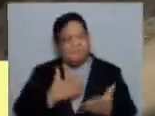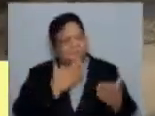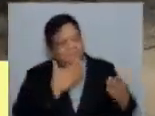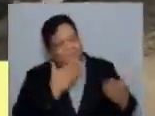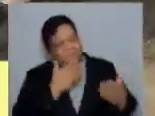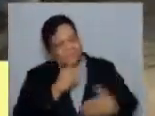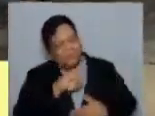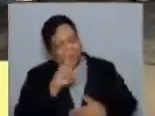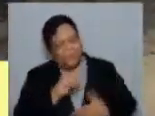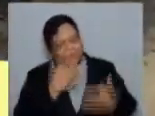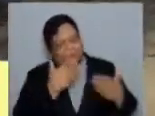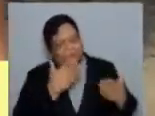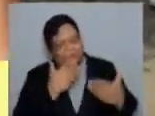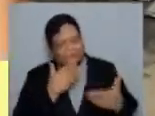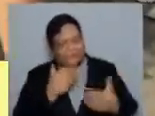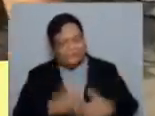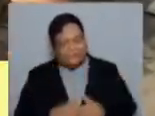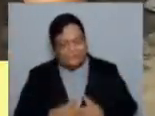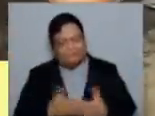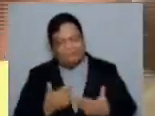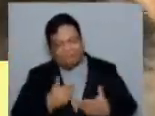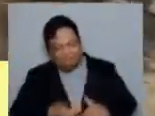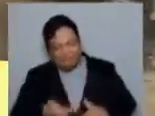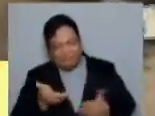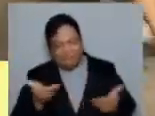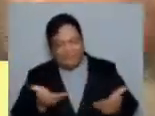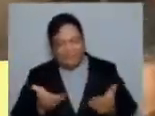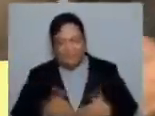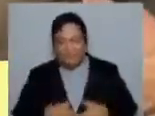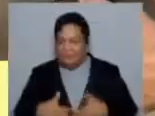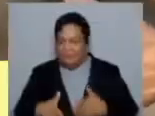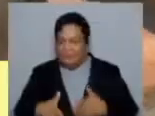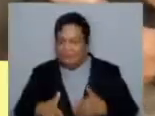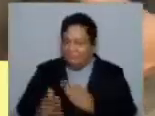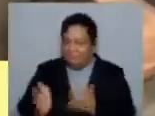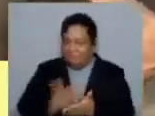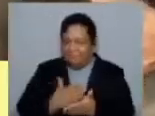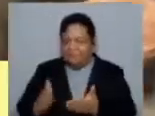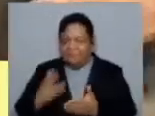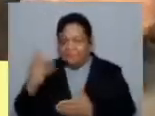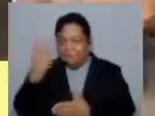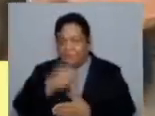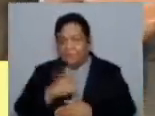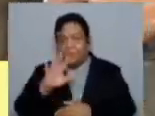much for having me here. Ang galing ni Marian, ang gaganda na. At of course, abahan niyo pa rin po kung